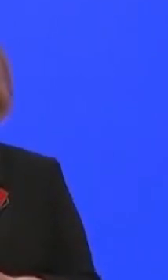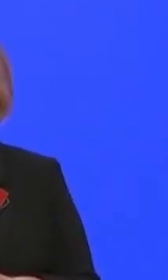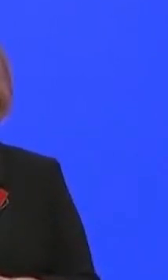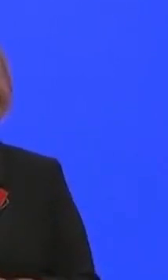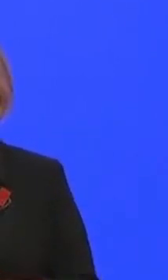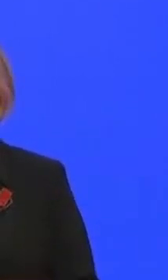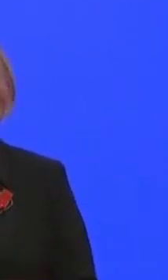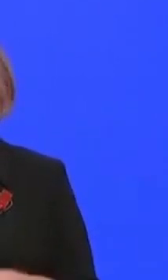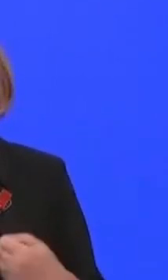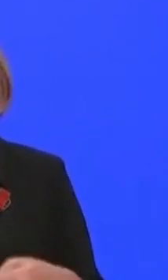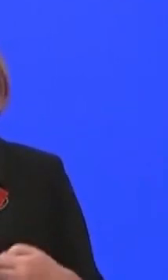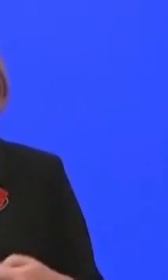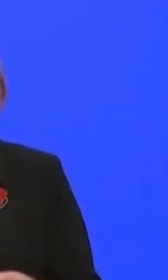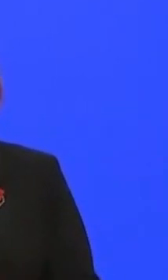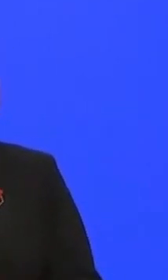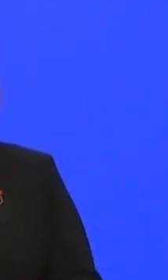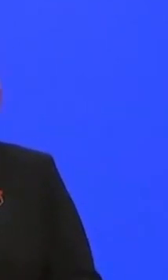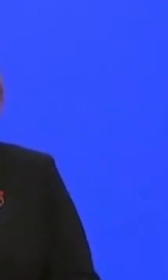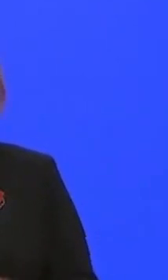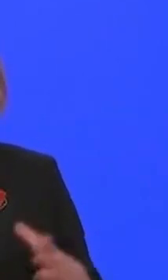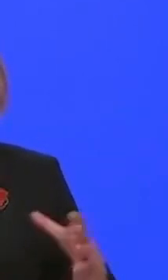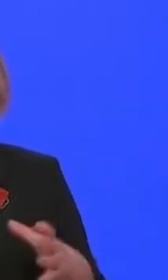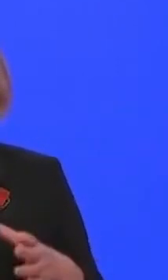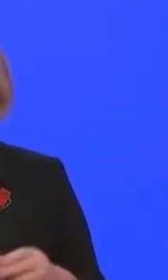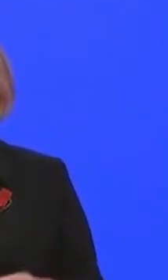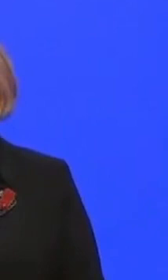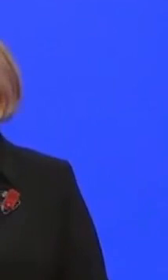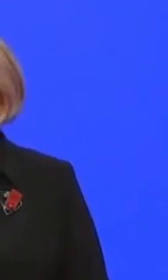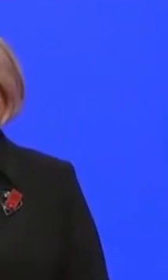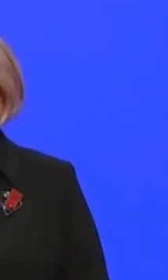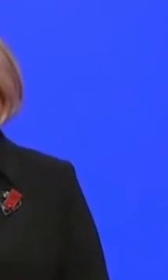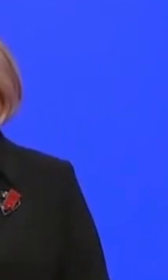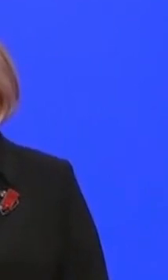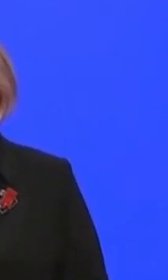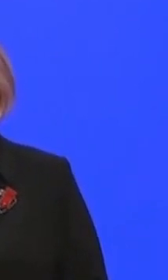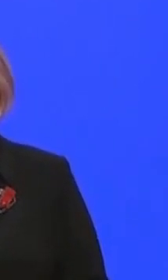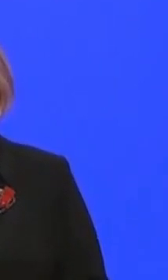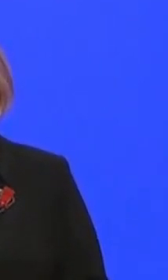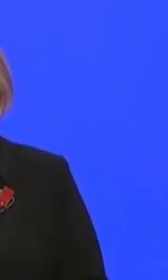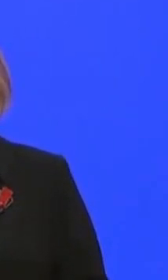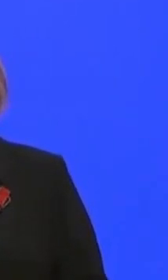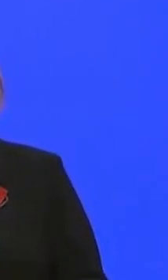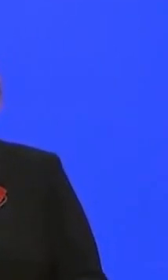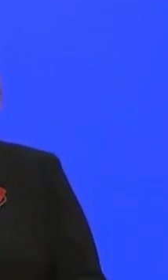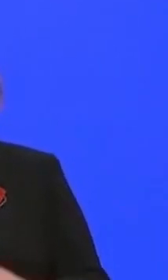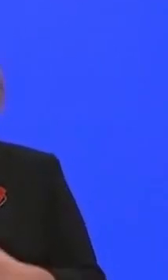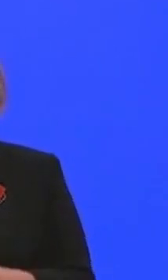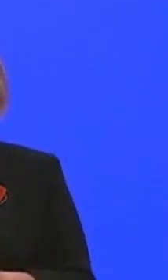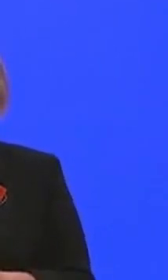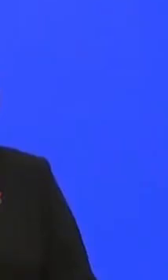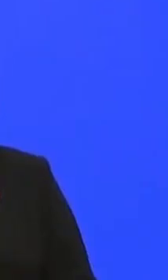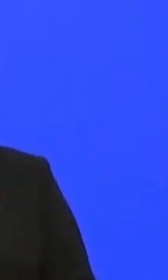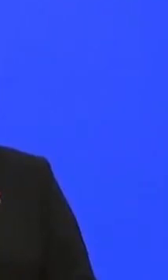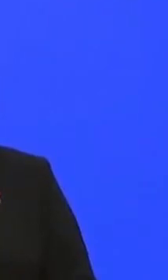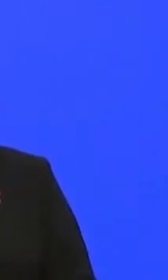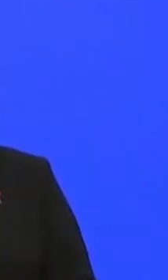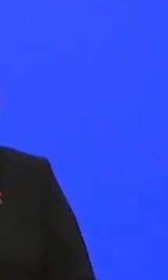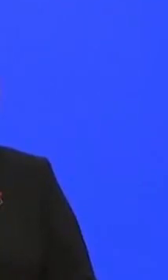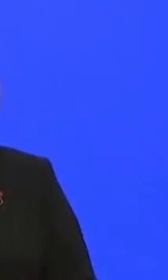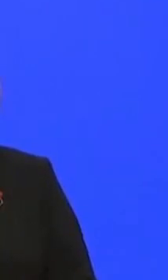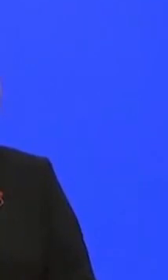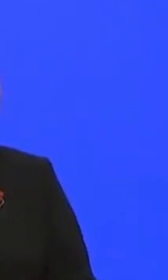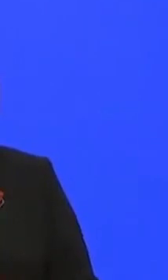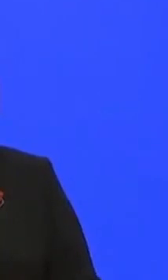i oplemenjuju onda svoju zajednicu. Dakle, ne samo svoje školske kolege, nego zapravo cijelu zajednicu. Kojem nije